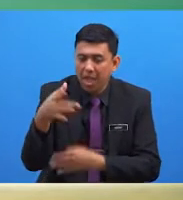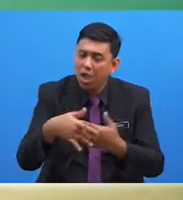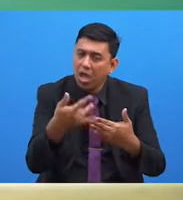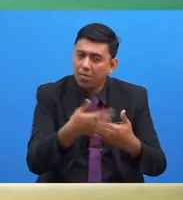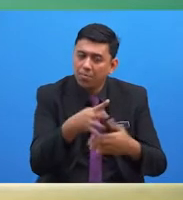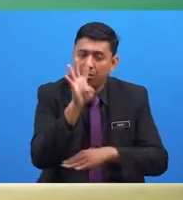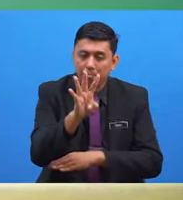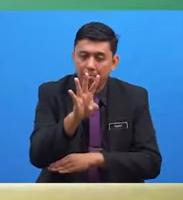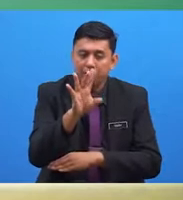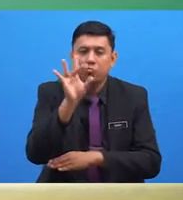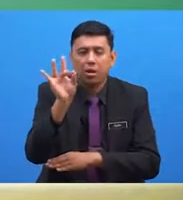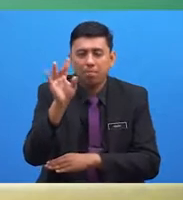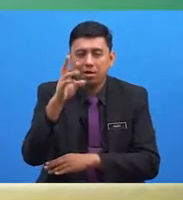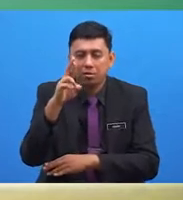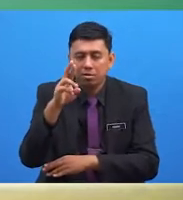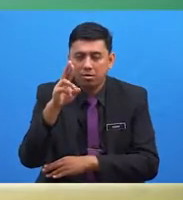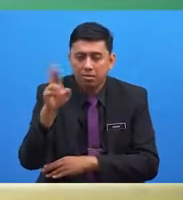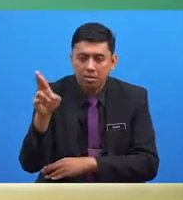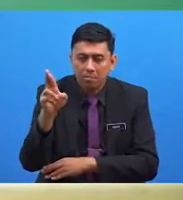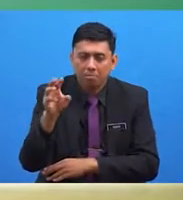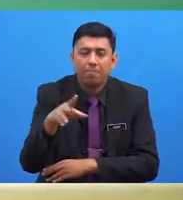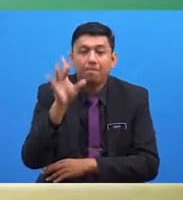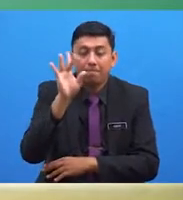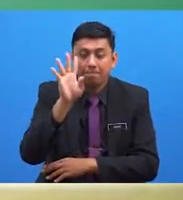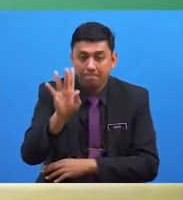awal RM4,800 ditambah dengan